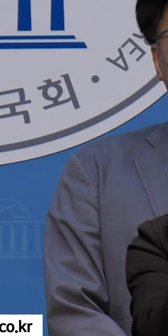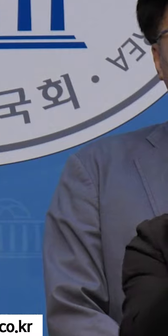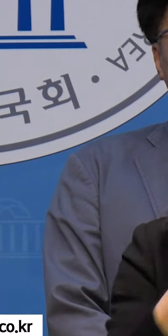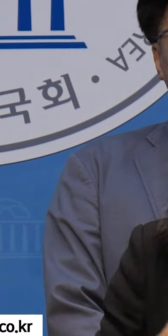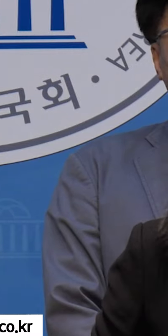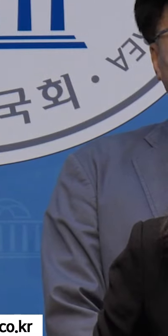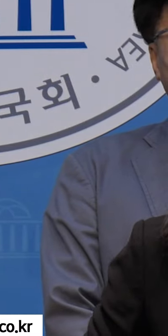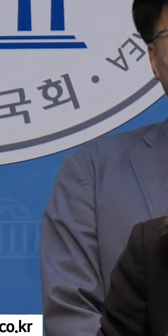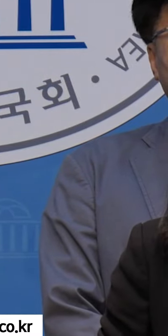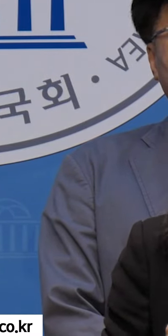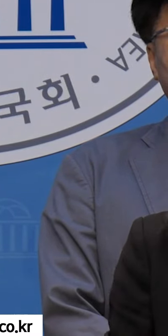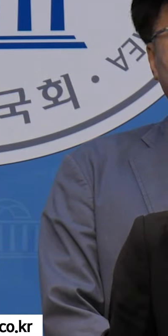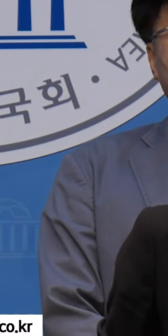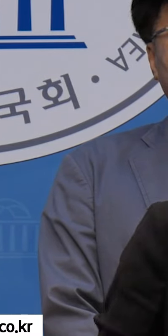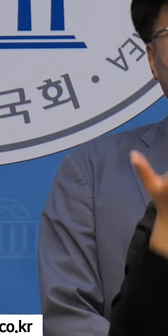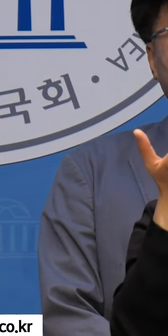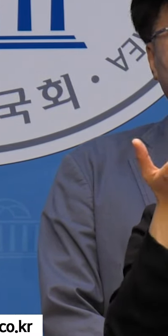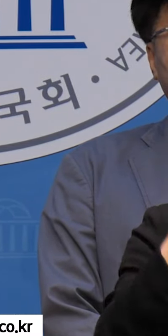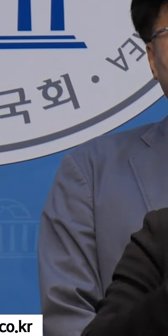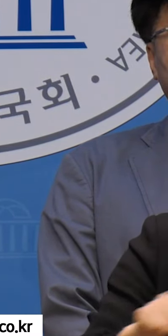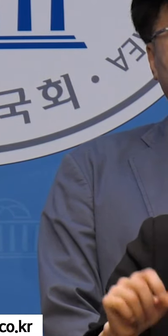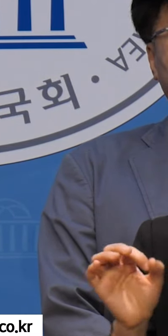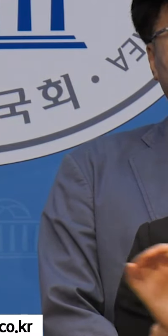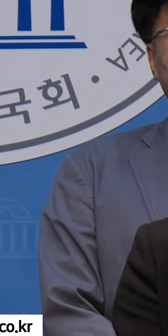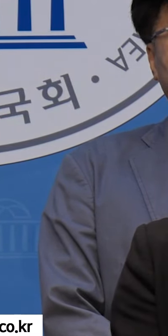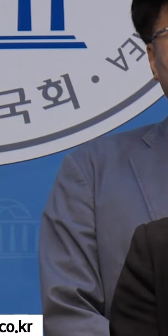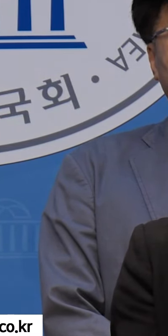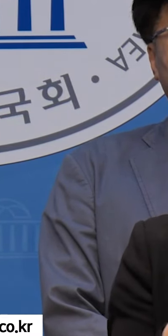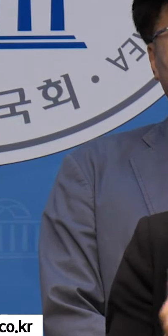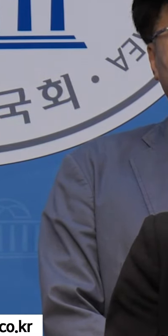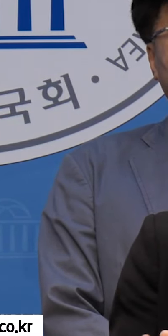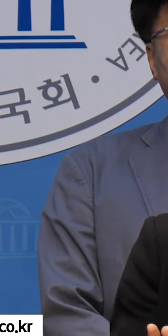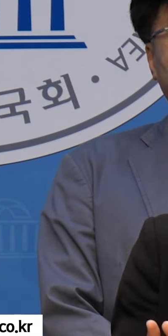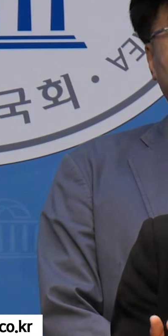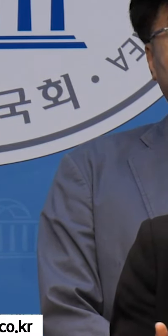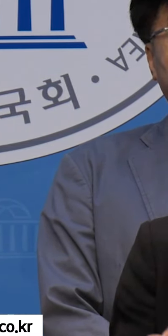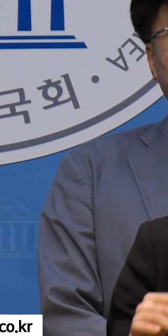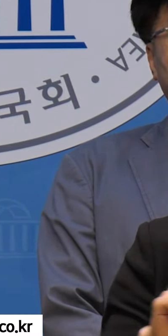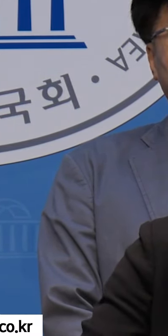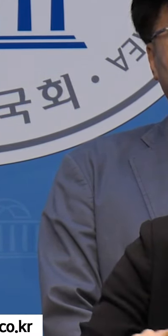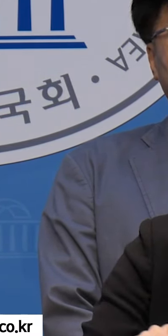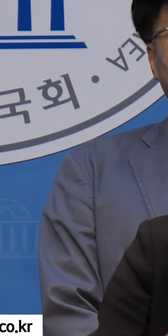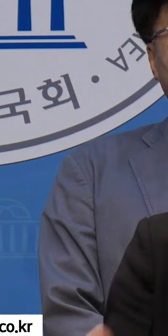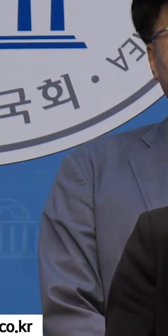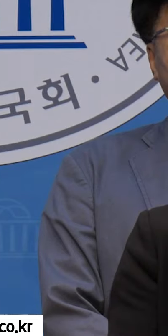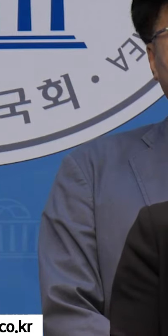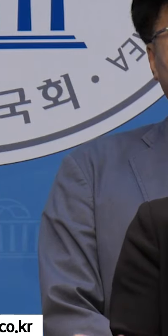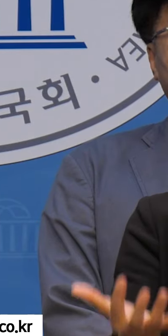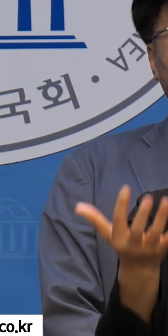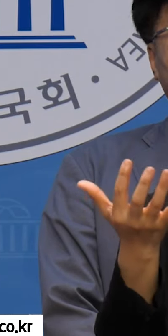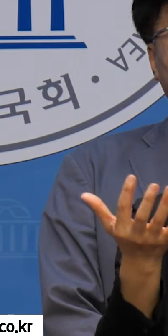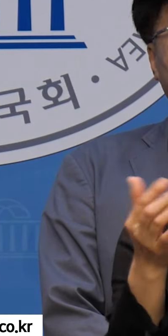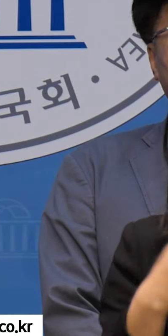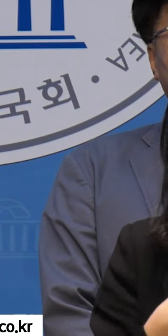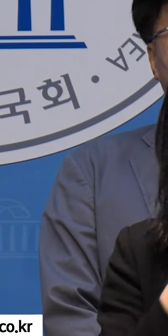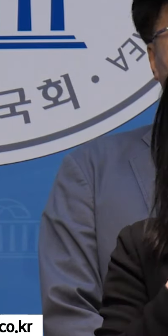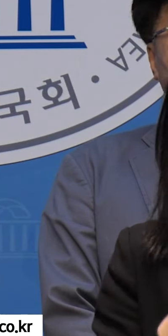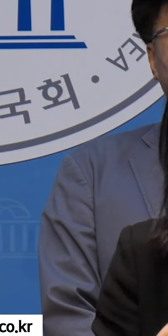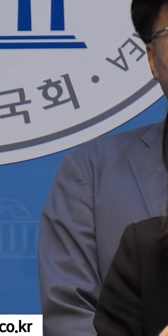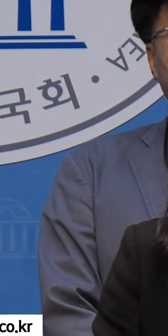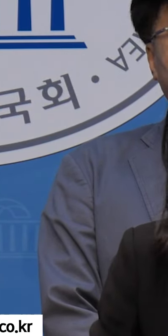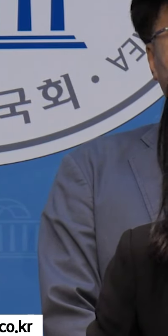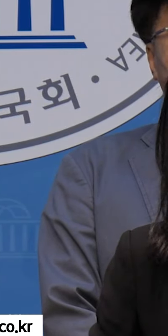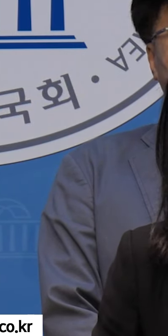끌어올리고 지역 소멸도 막고 대한민국 새롭게 국가 경쟁력을 강화하는 시대로 나아가고자 저희들이 오늘 이 자리에 목소리를 높이고